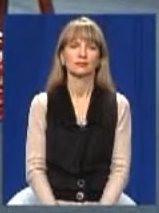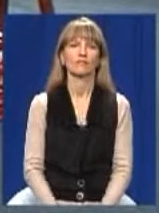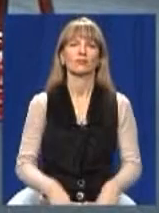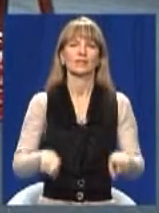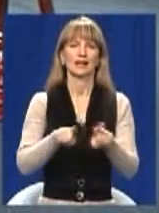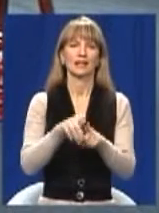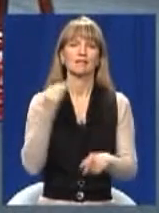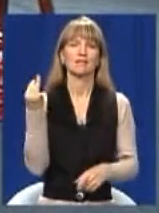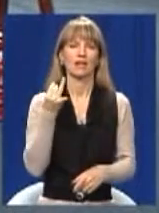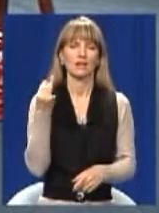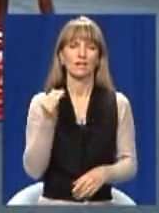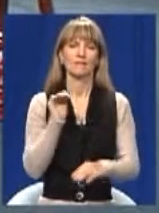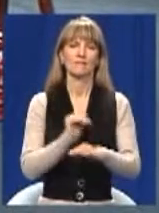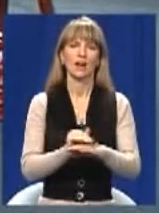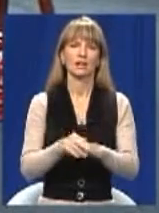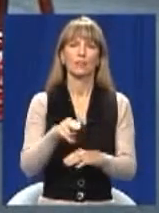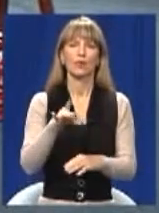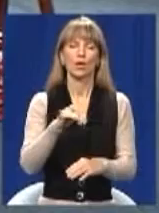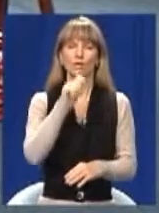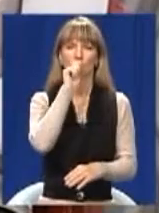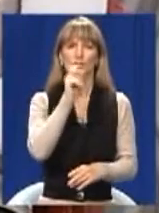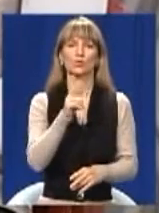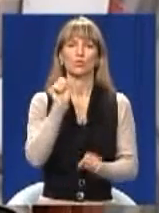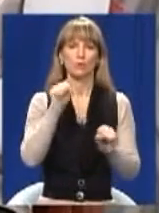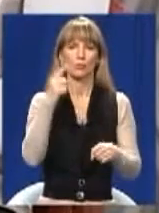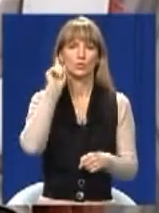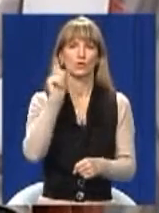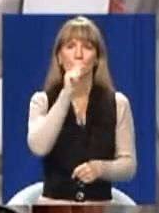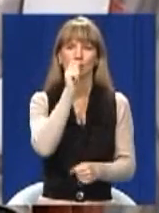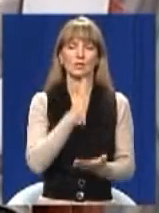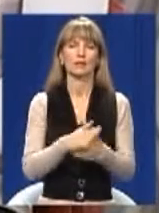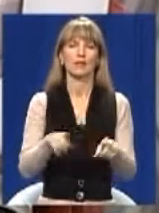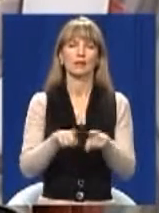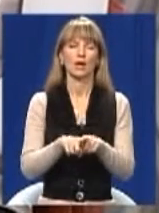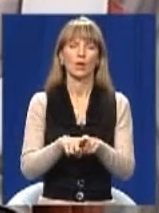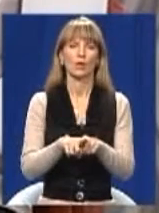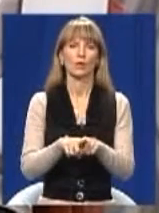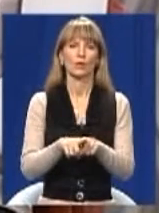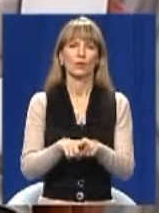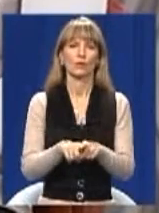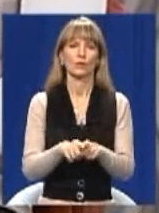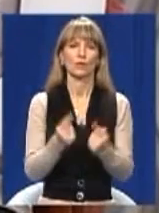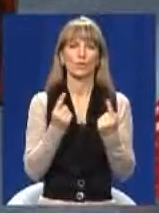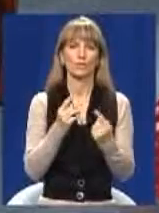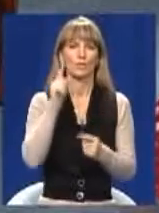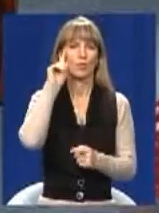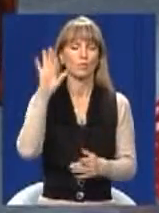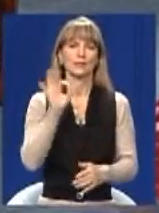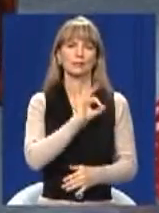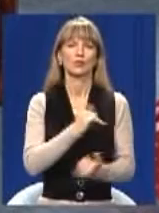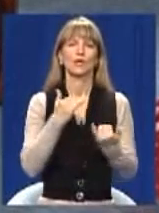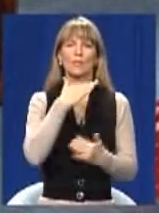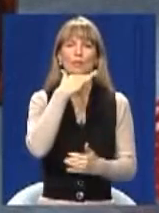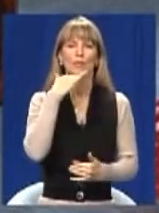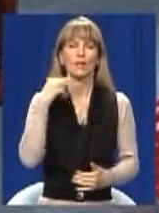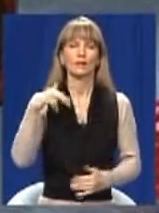Ось такі цікаві от факти про одеколон. Хто б міг подумати, да, що одеколон має таку свою широкою популярністю користується. І зараз дуже